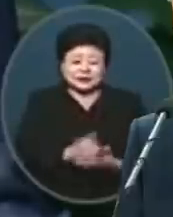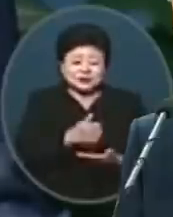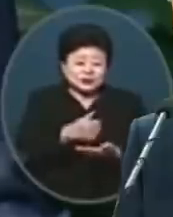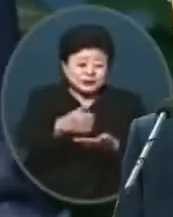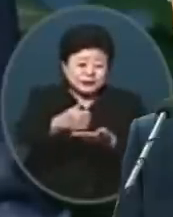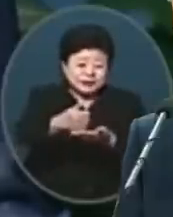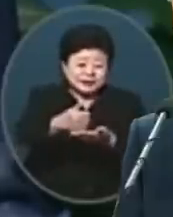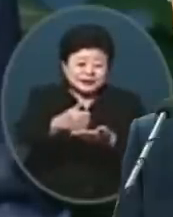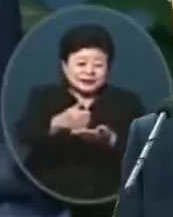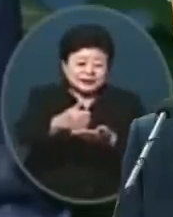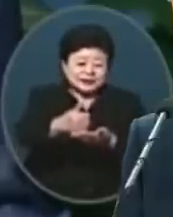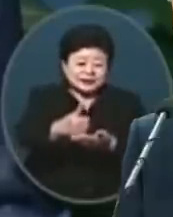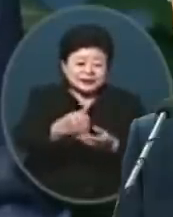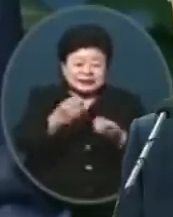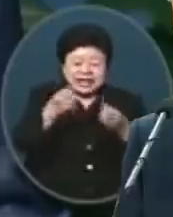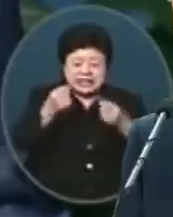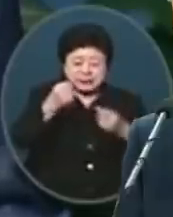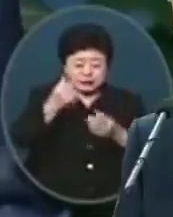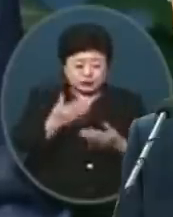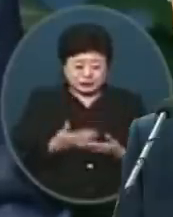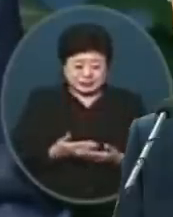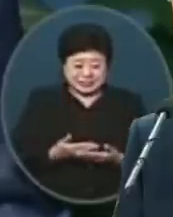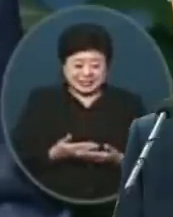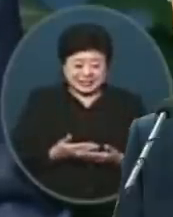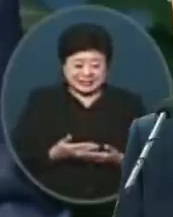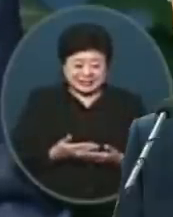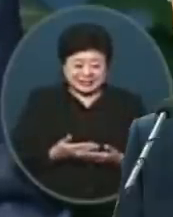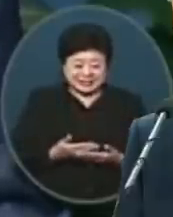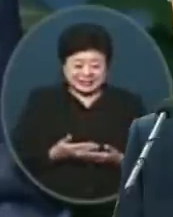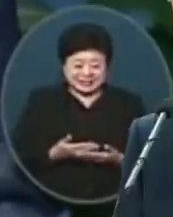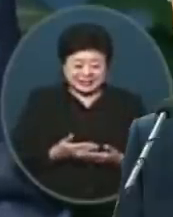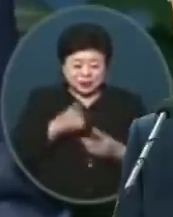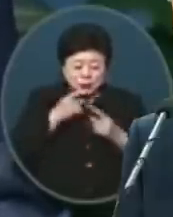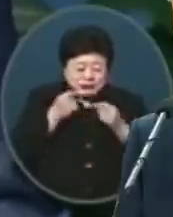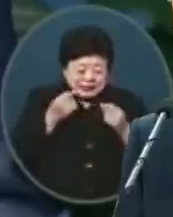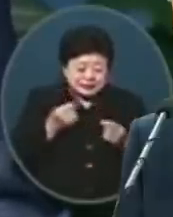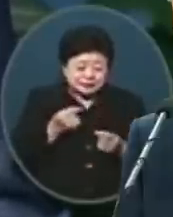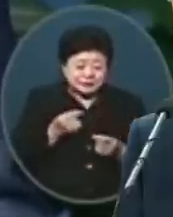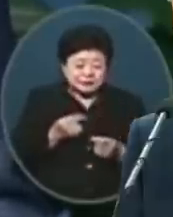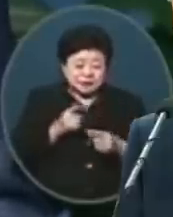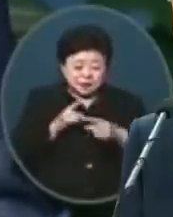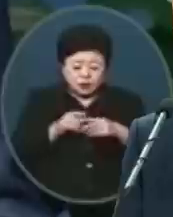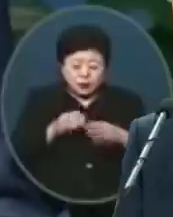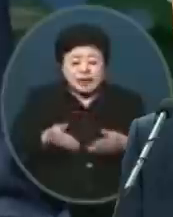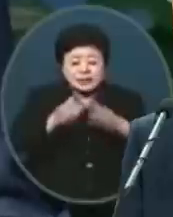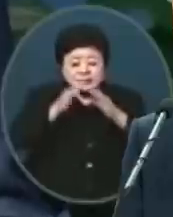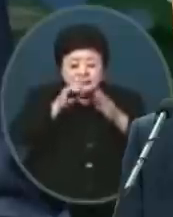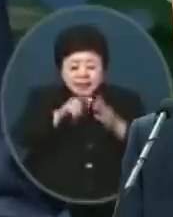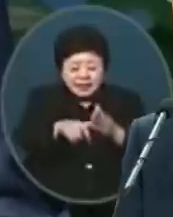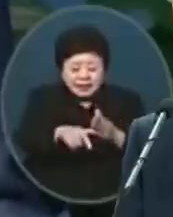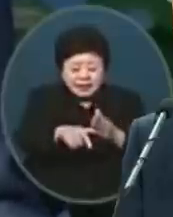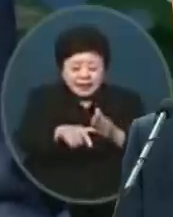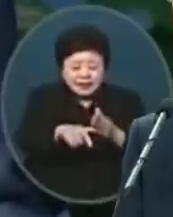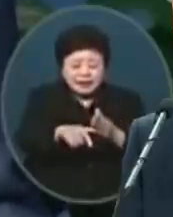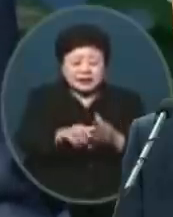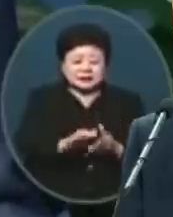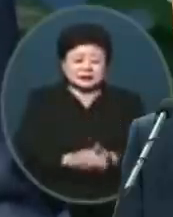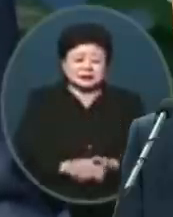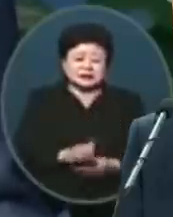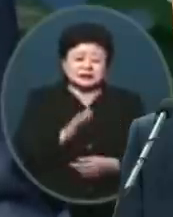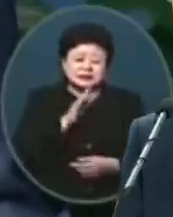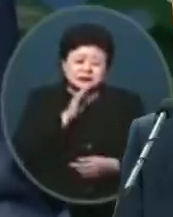주님이 책임져 주시는 것입니다. 저는 이 교회를 지을 때